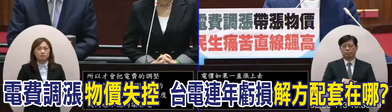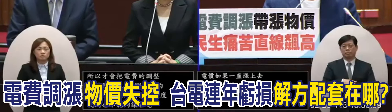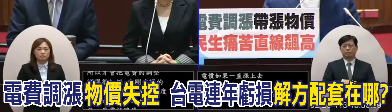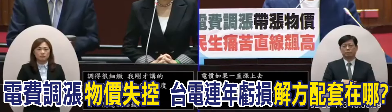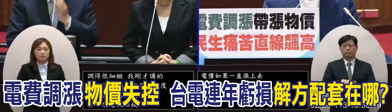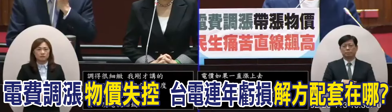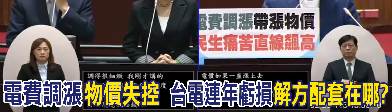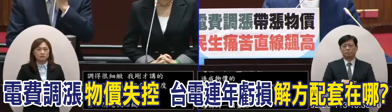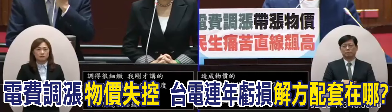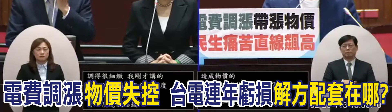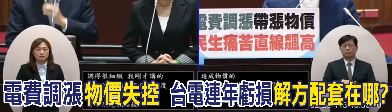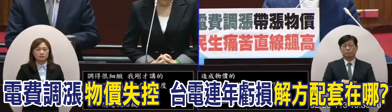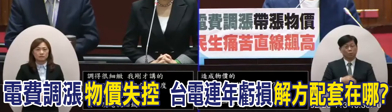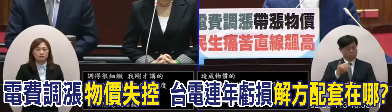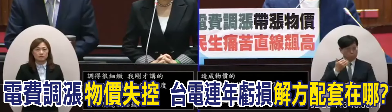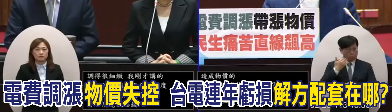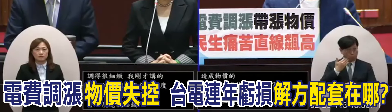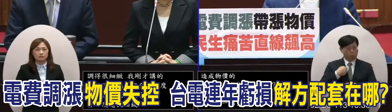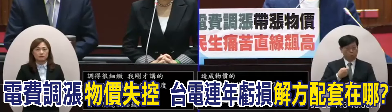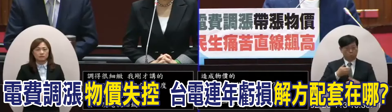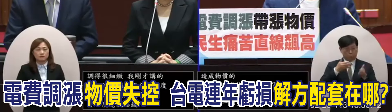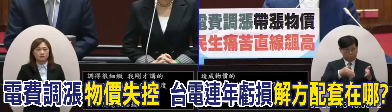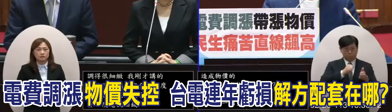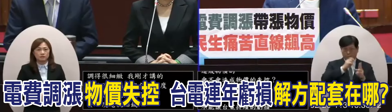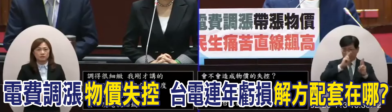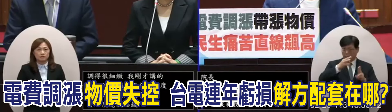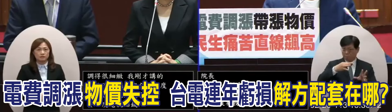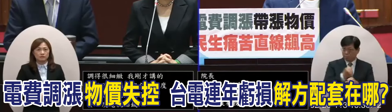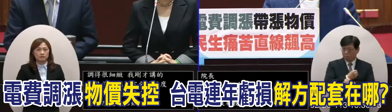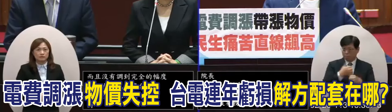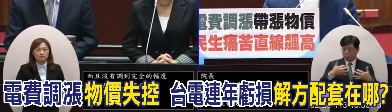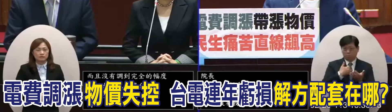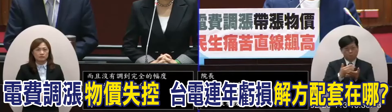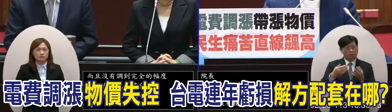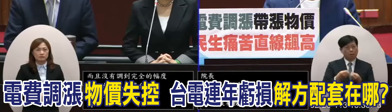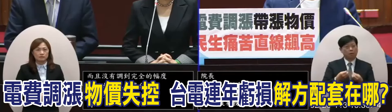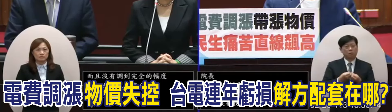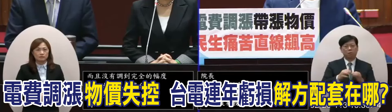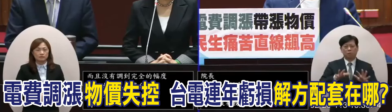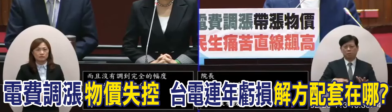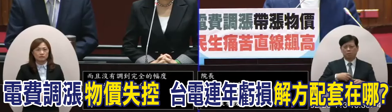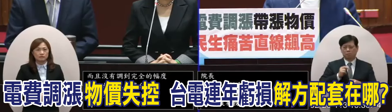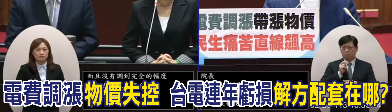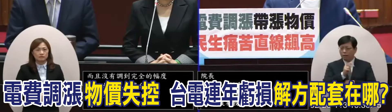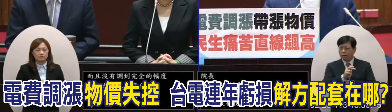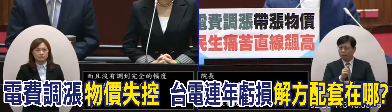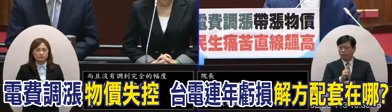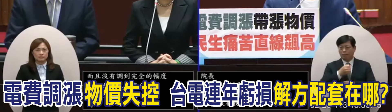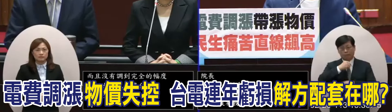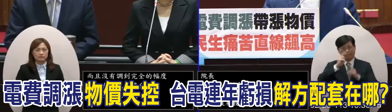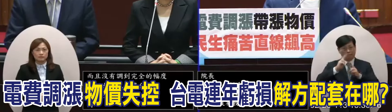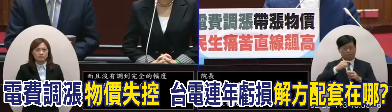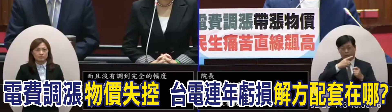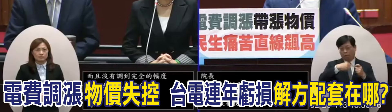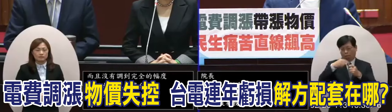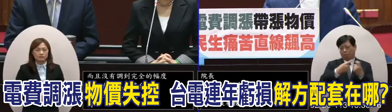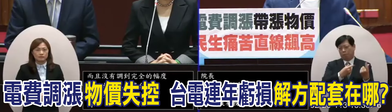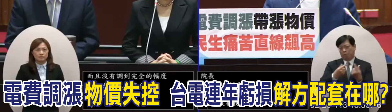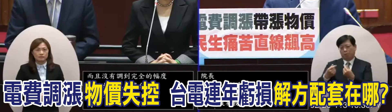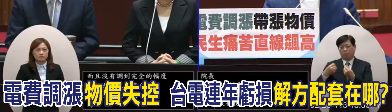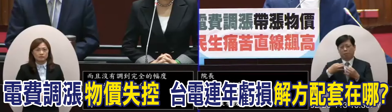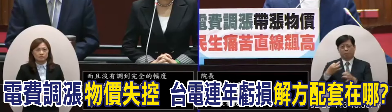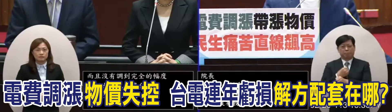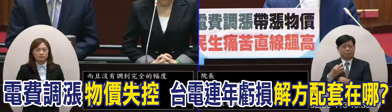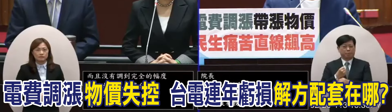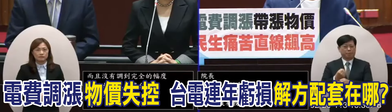了哈。那所以我们要如何解决台电亏损的问题？因为我们现在看到的，台电连年亏损，每年都